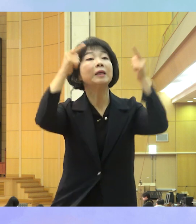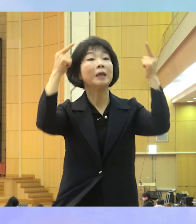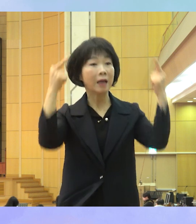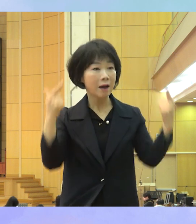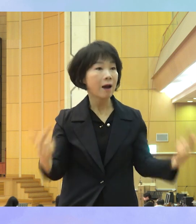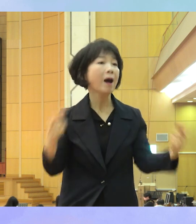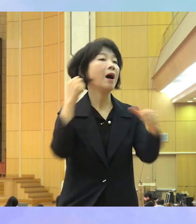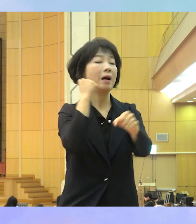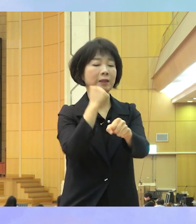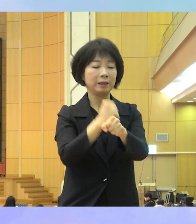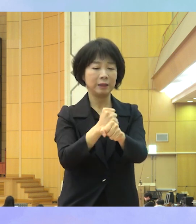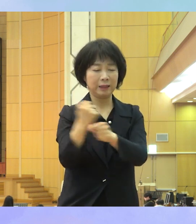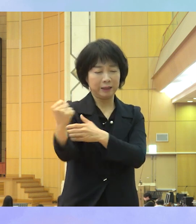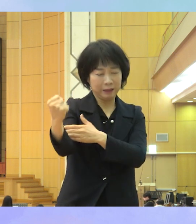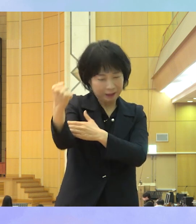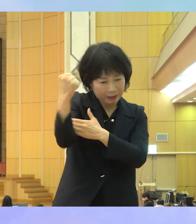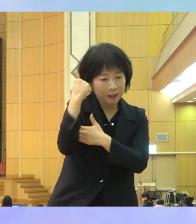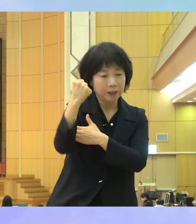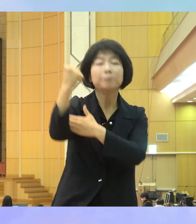지치지